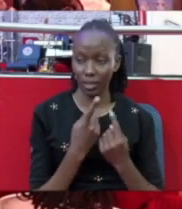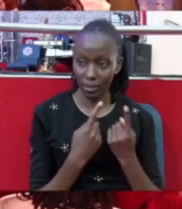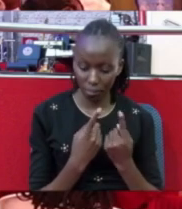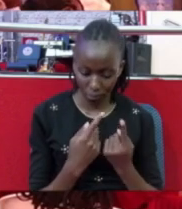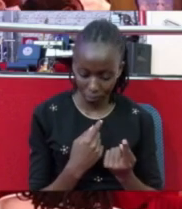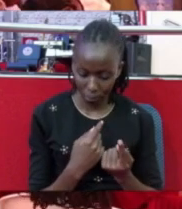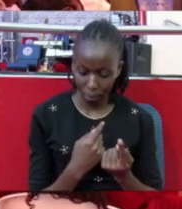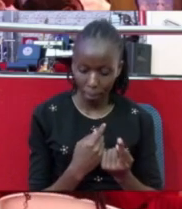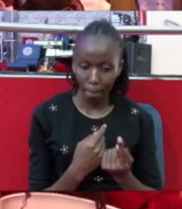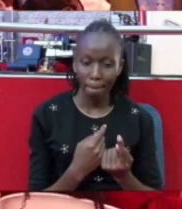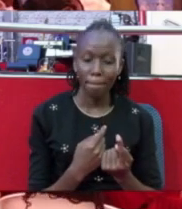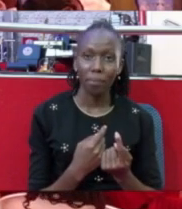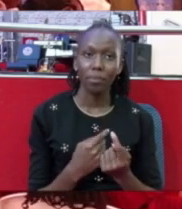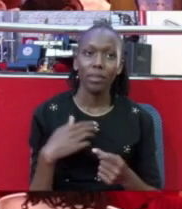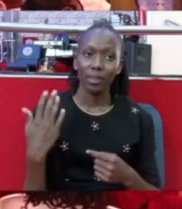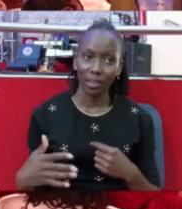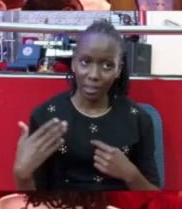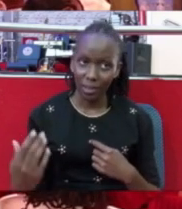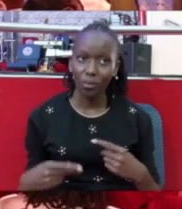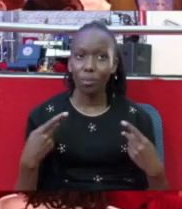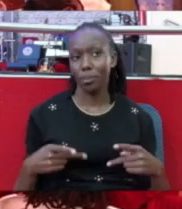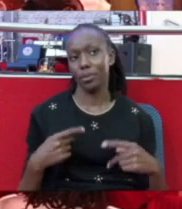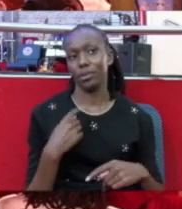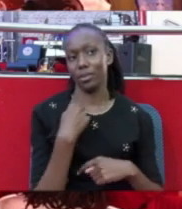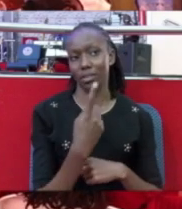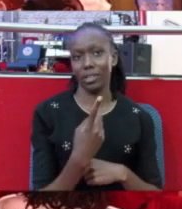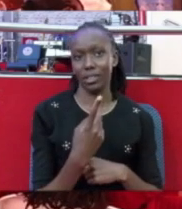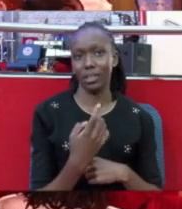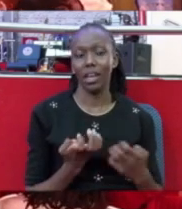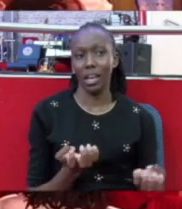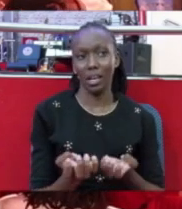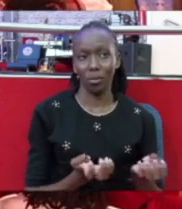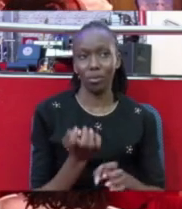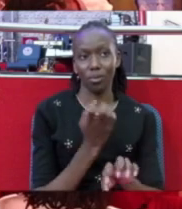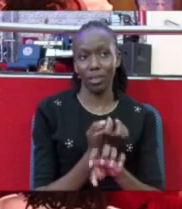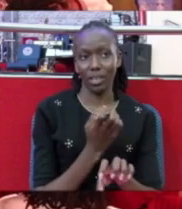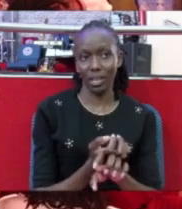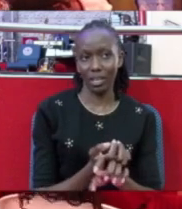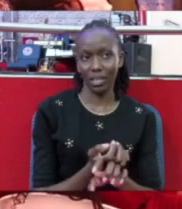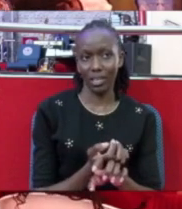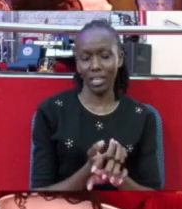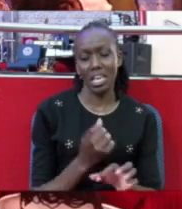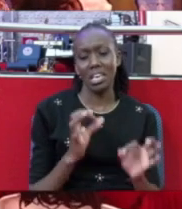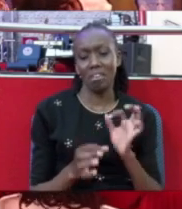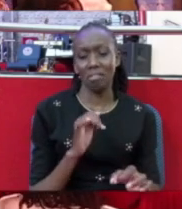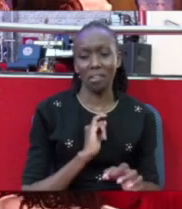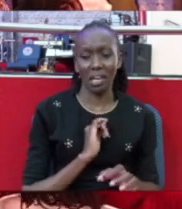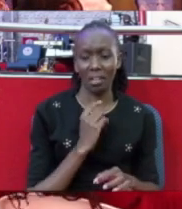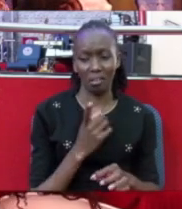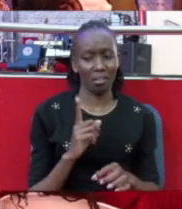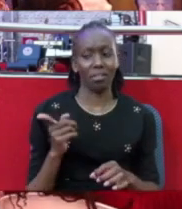Everybody is saying the economy is tough. Kila mtu anasema kuwa uchumi ni mgumu. If I don't say that, everybody will come to